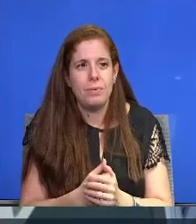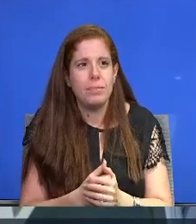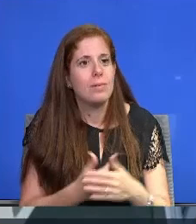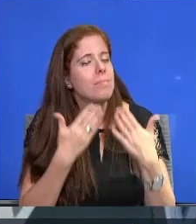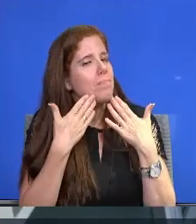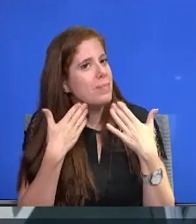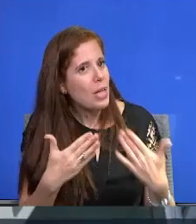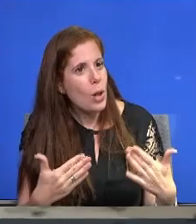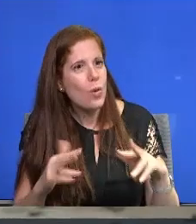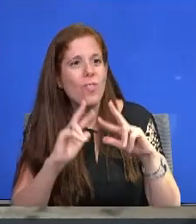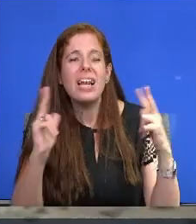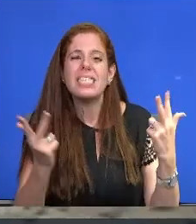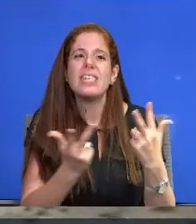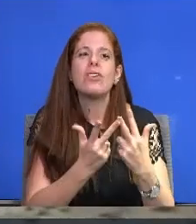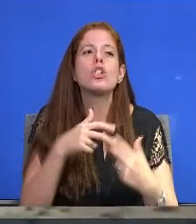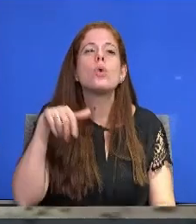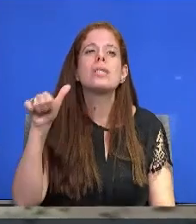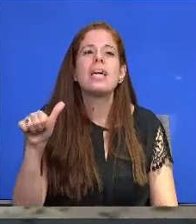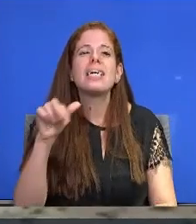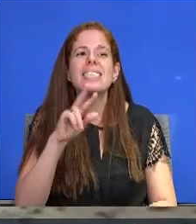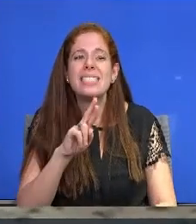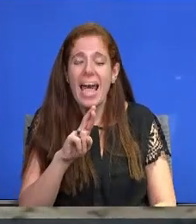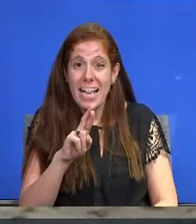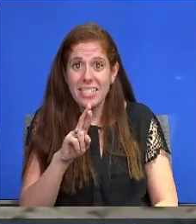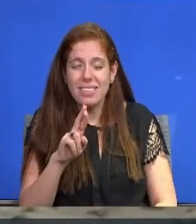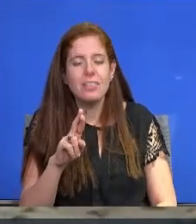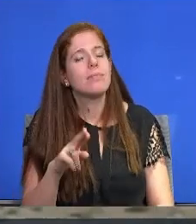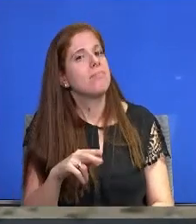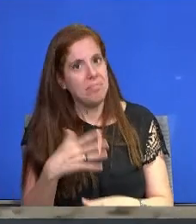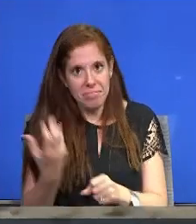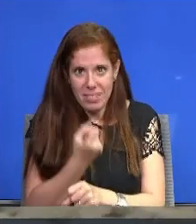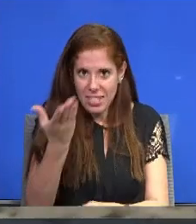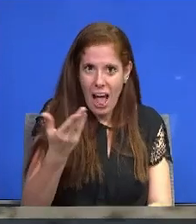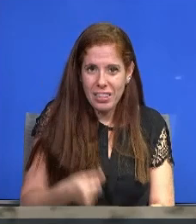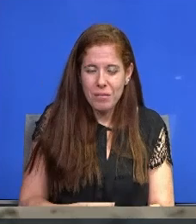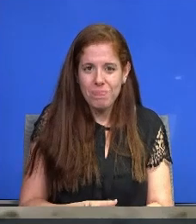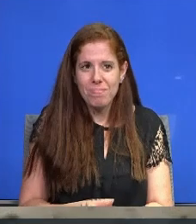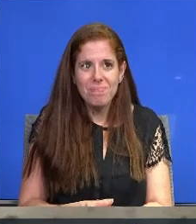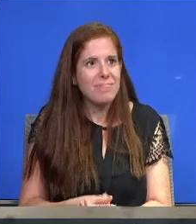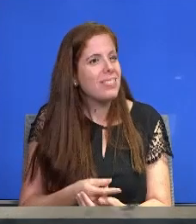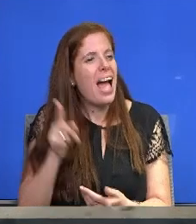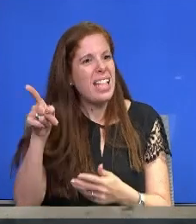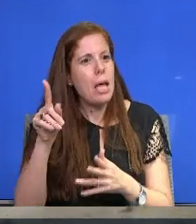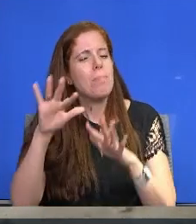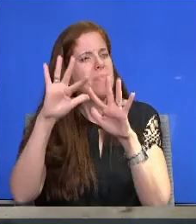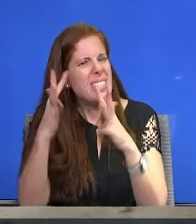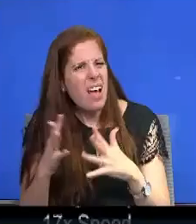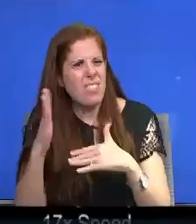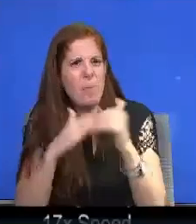Congratulations to the OSIRIS-REx team. You did it. You designed it. You built